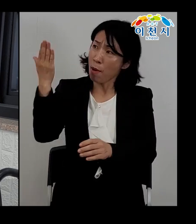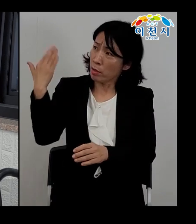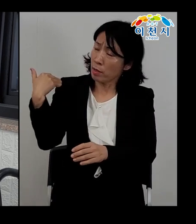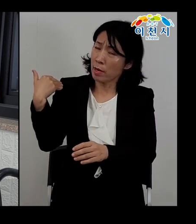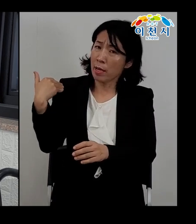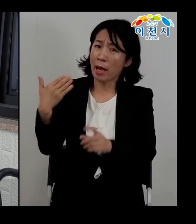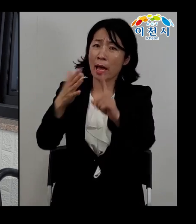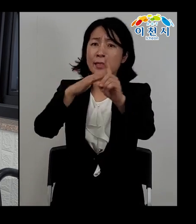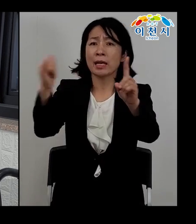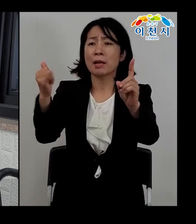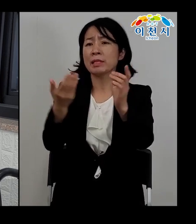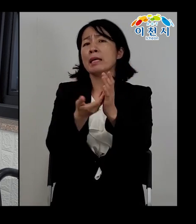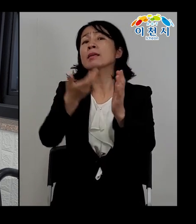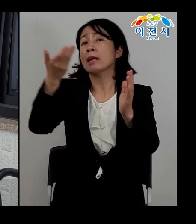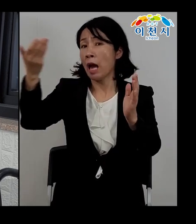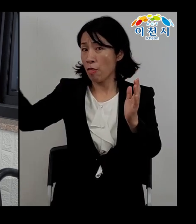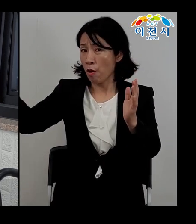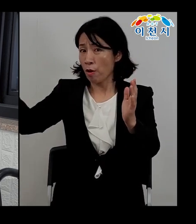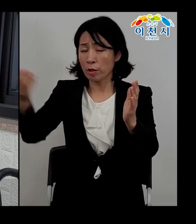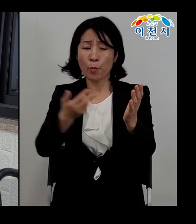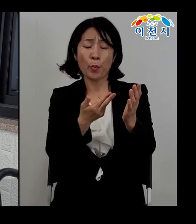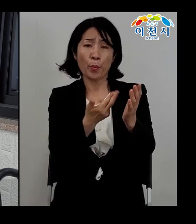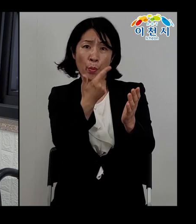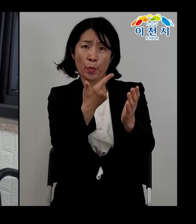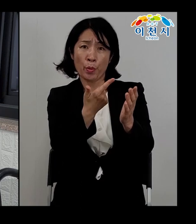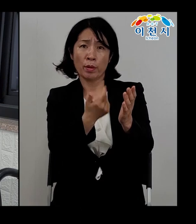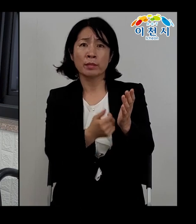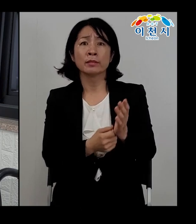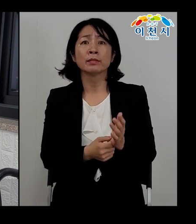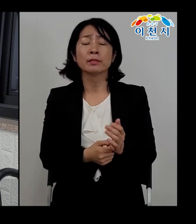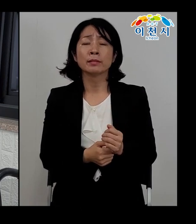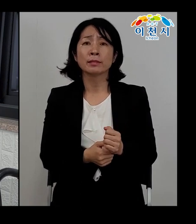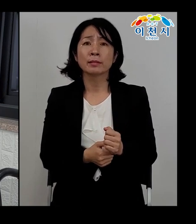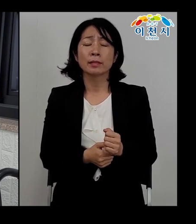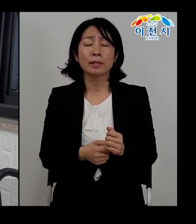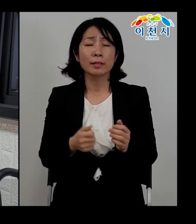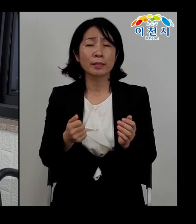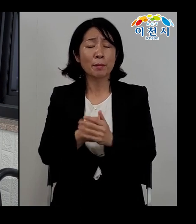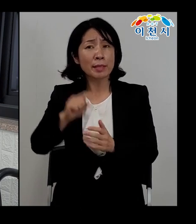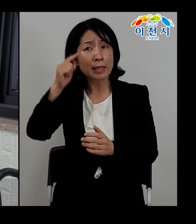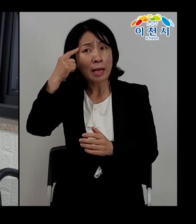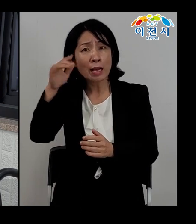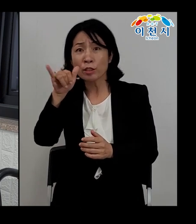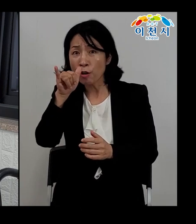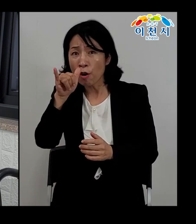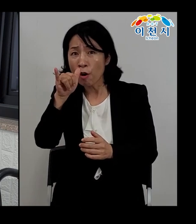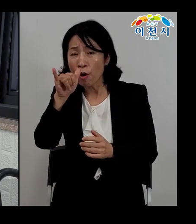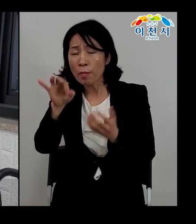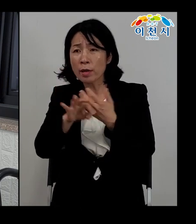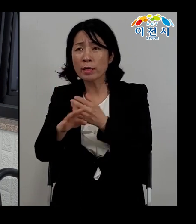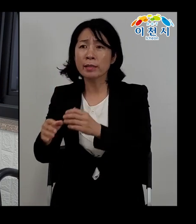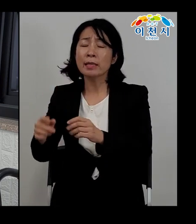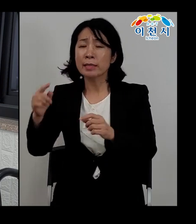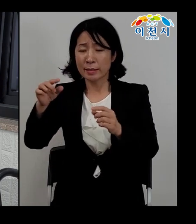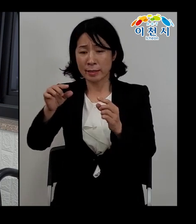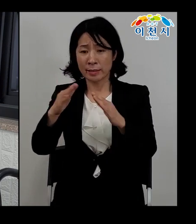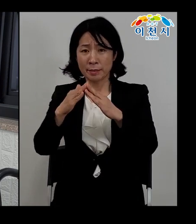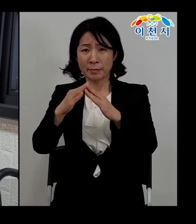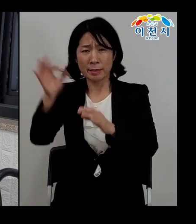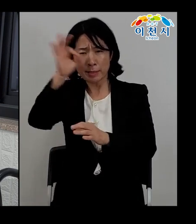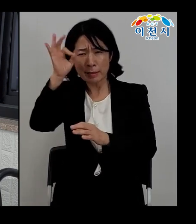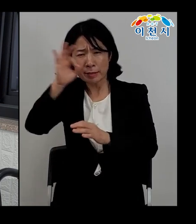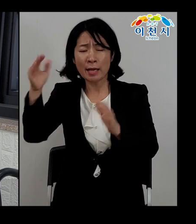근데 며칠 전에 세입자 하나가 급하게 나갔걸라. 생각 있으면 집